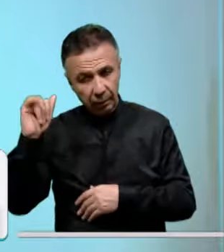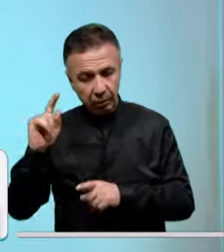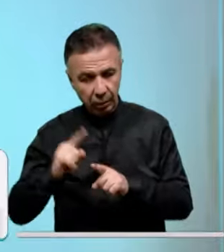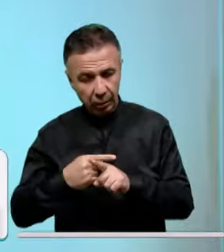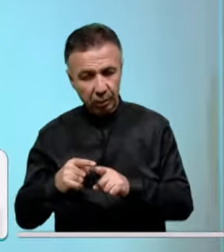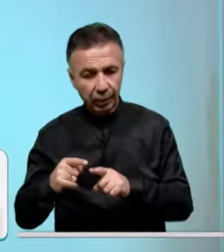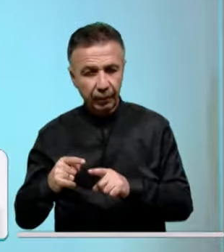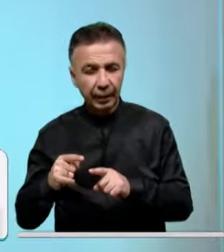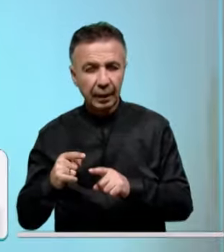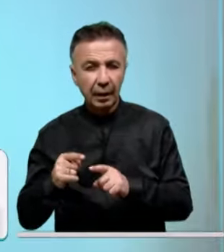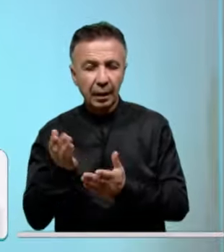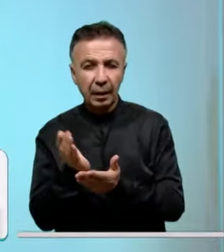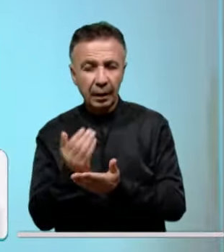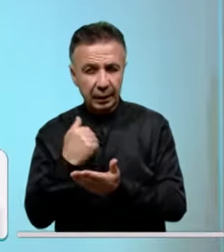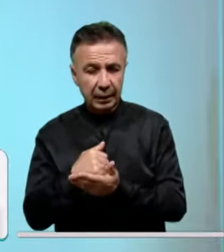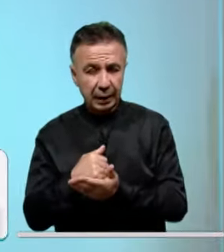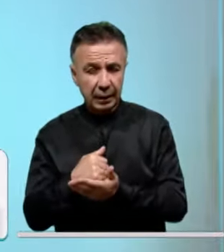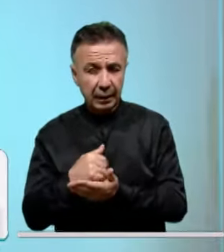hisseler de belli olduktan sonra